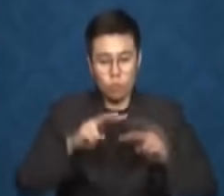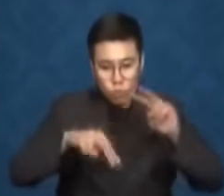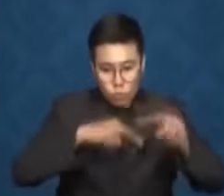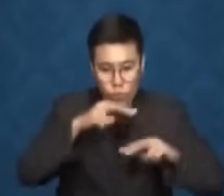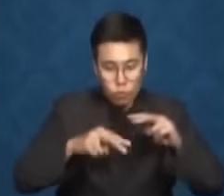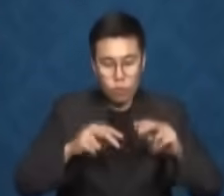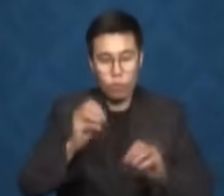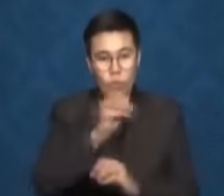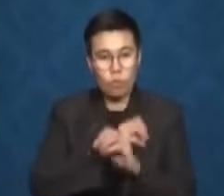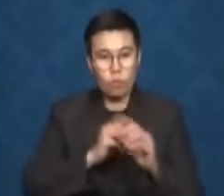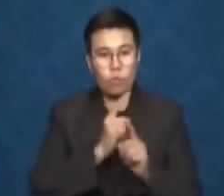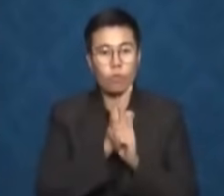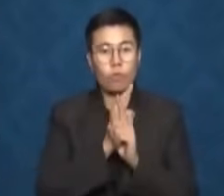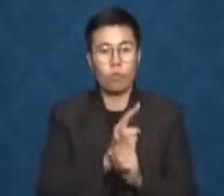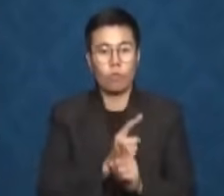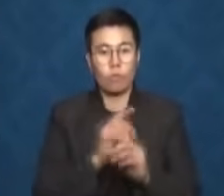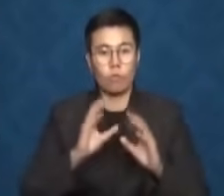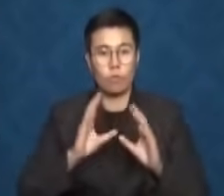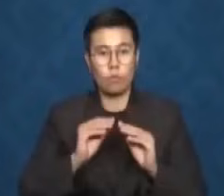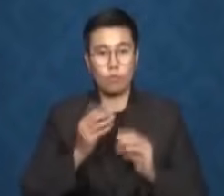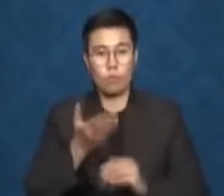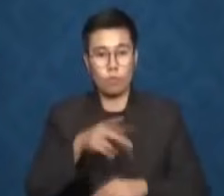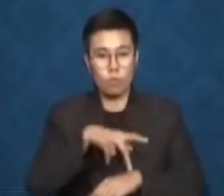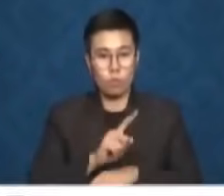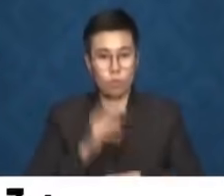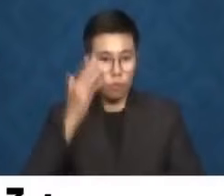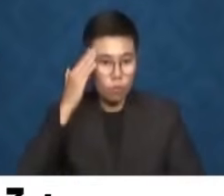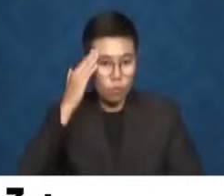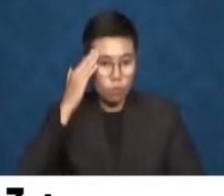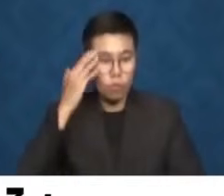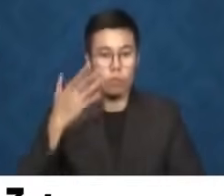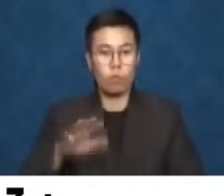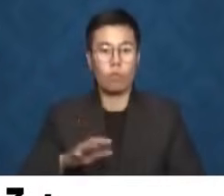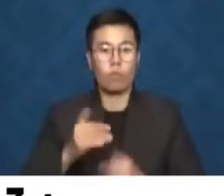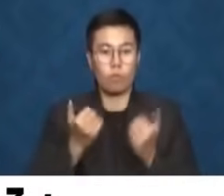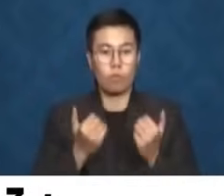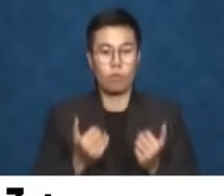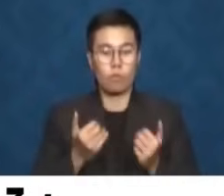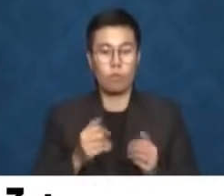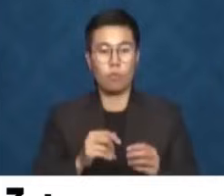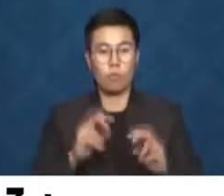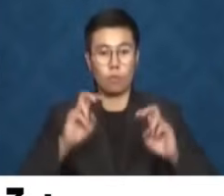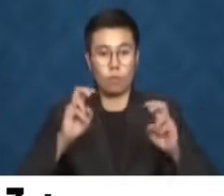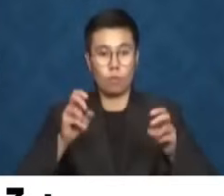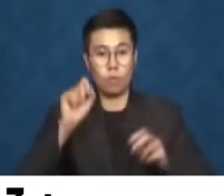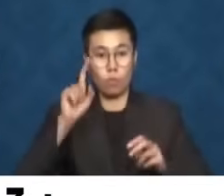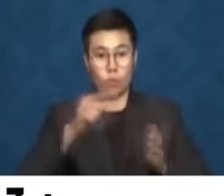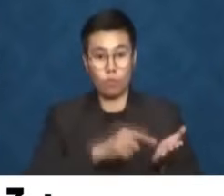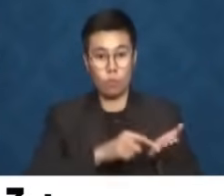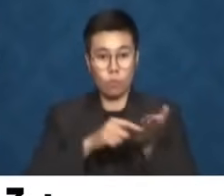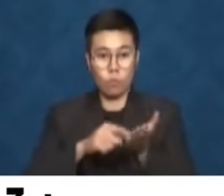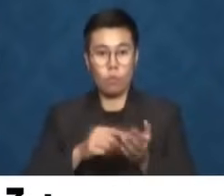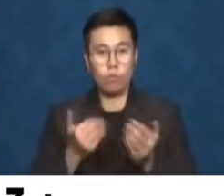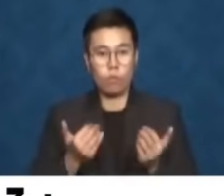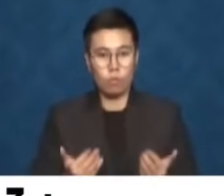ที่มีมาตรการที่เข้มงวดมากกว่านี้แล้วก็บอกว่าตนและพรรคประชาธิปัตย์มีจุดยืนที่ชัดเจนเพราะเห็นว่าสิ่งที่เกิดขึ้นนะครับเป็นสิ่ง